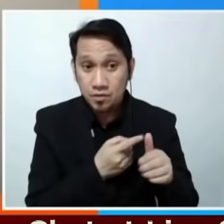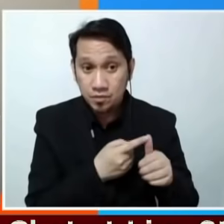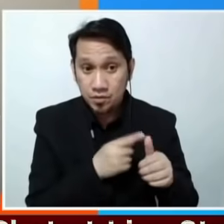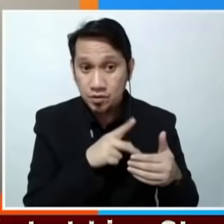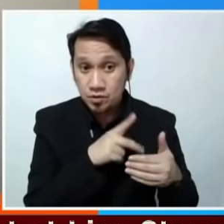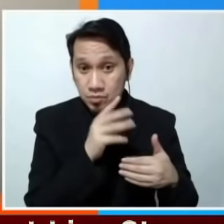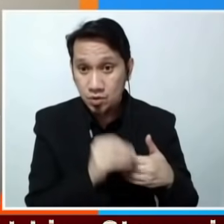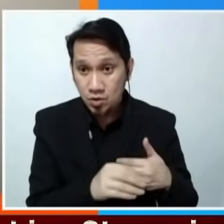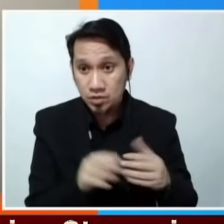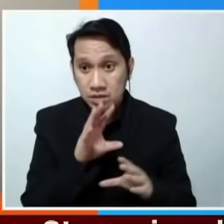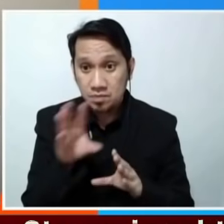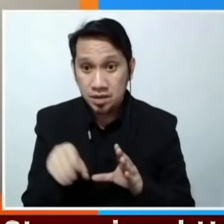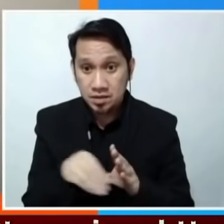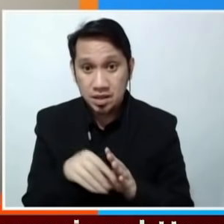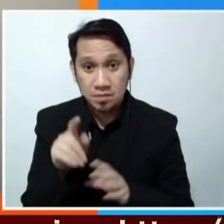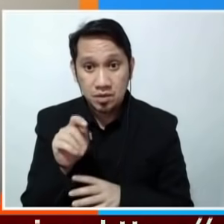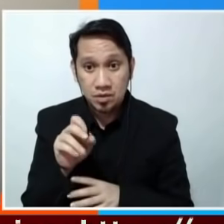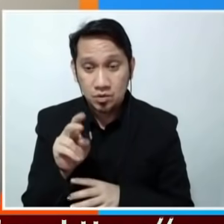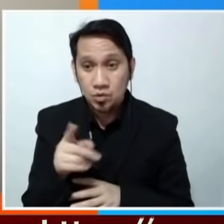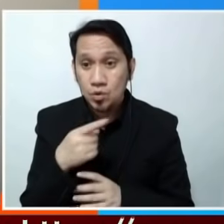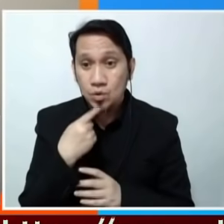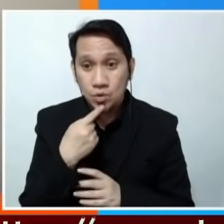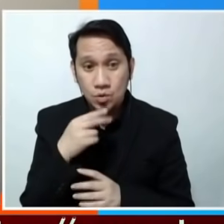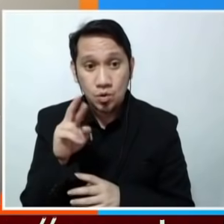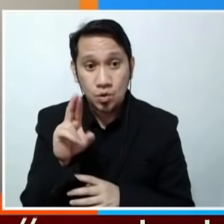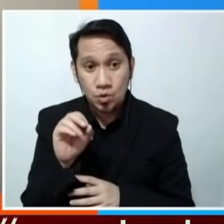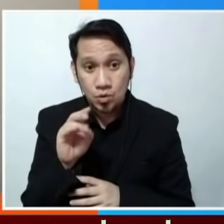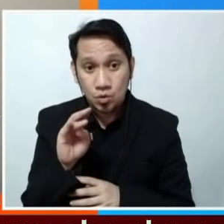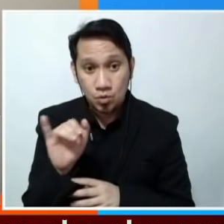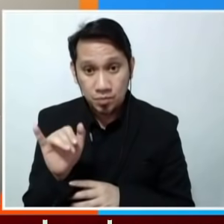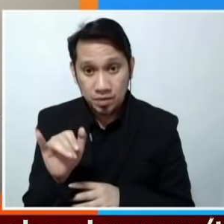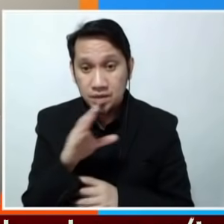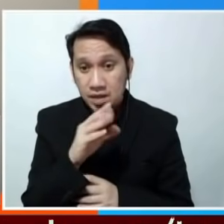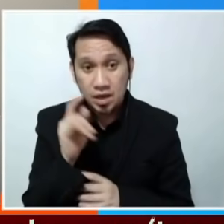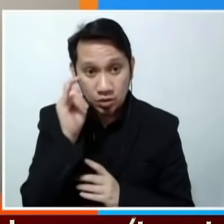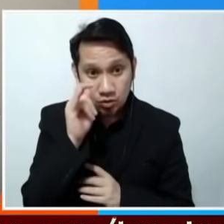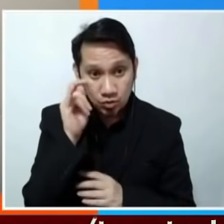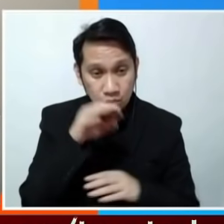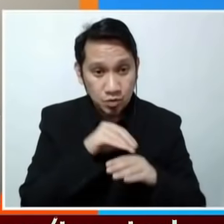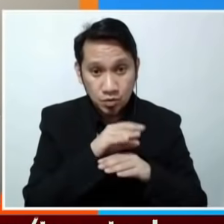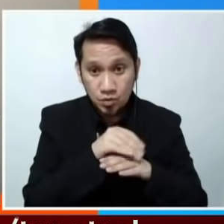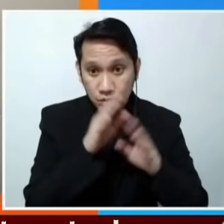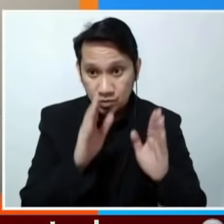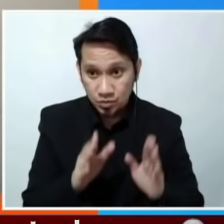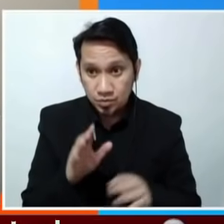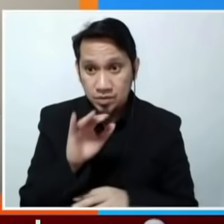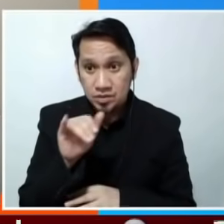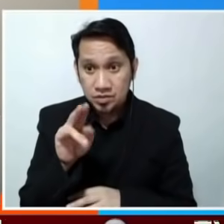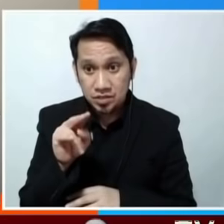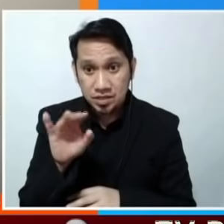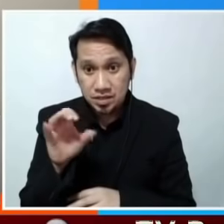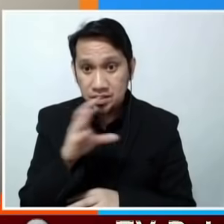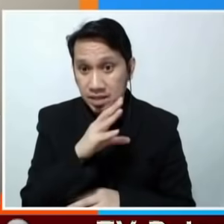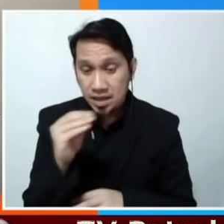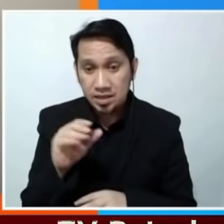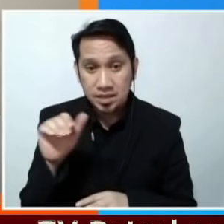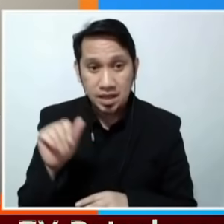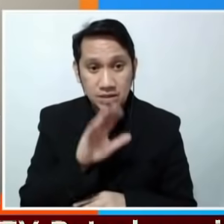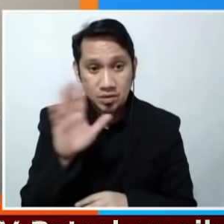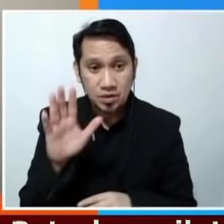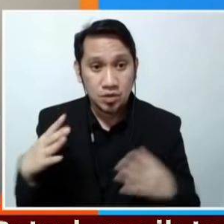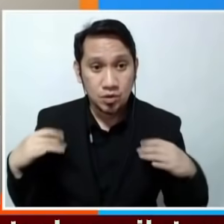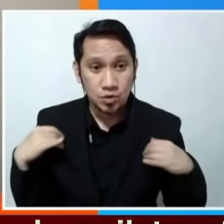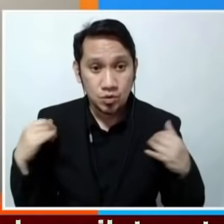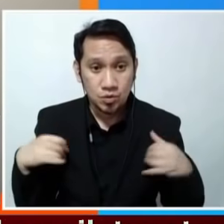nina Tony at Danny sina Robbie Domingo, sikat na YouTube influencer na si Janina Vela at ASEAN Youth